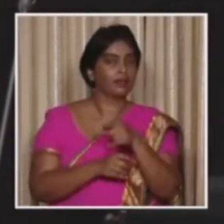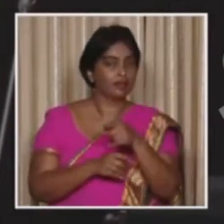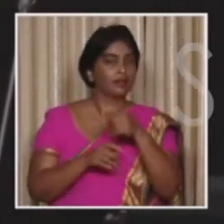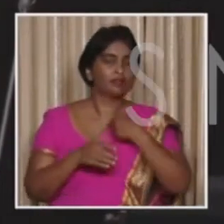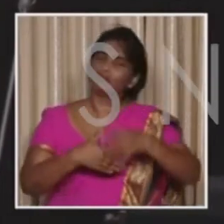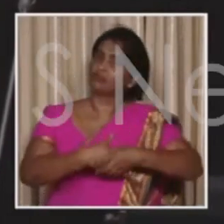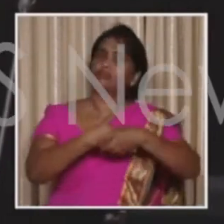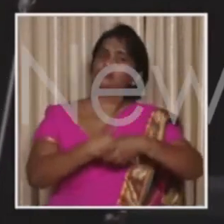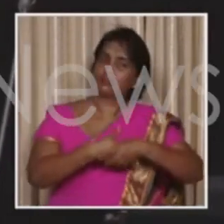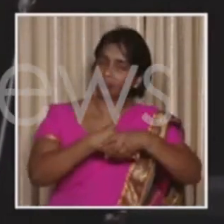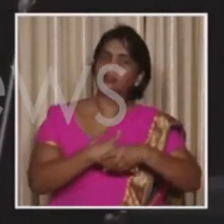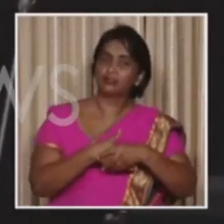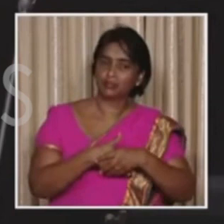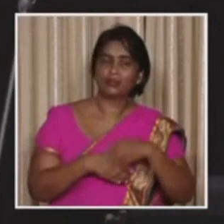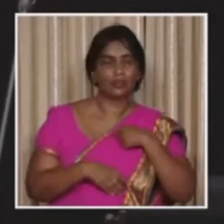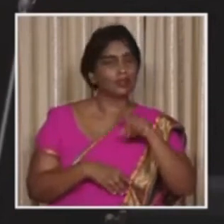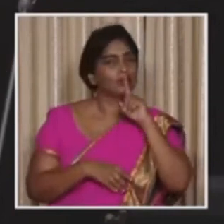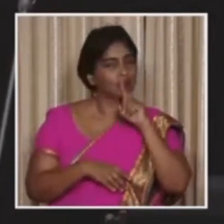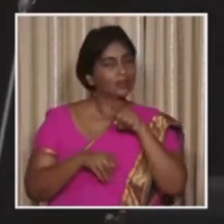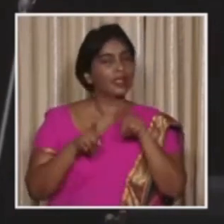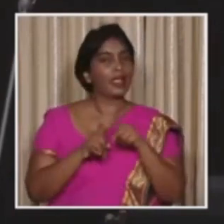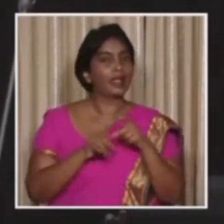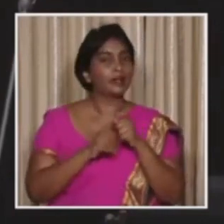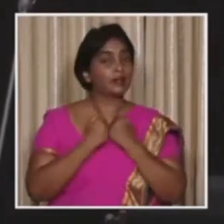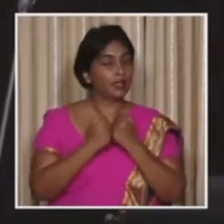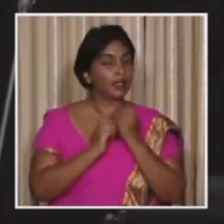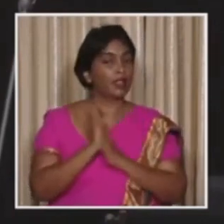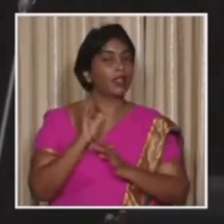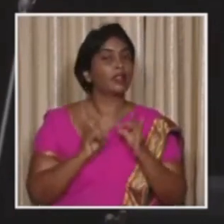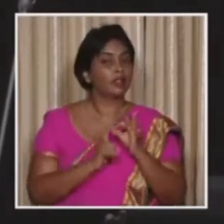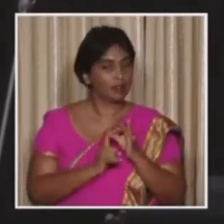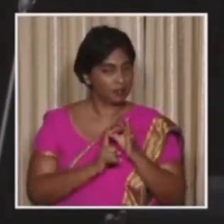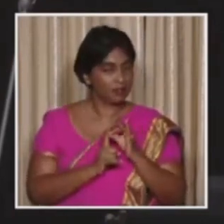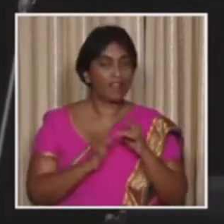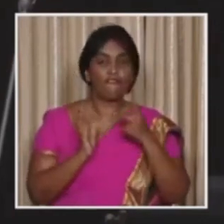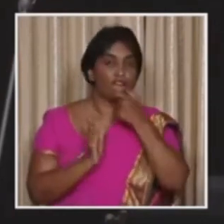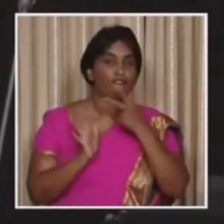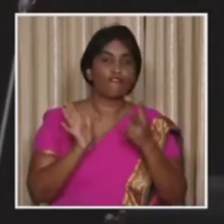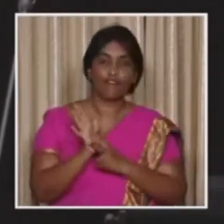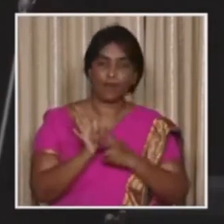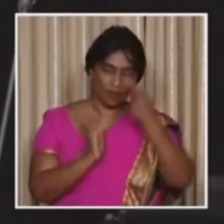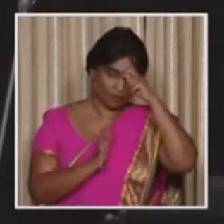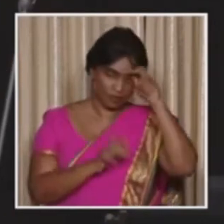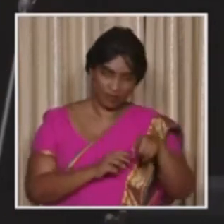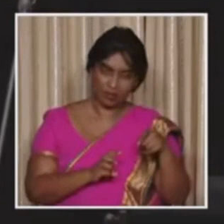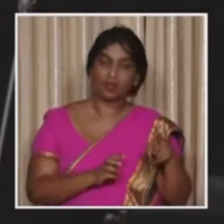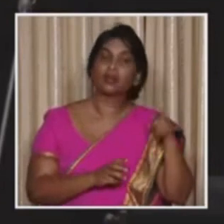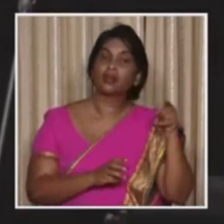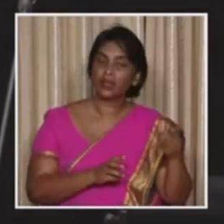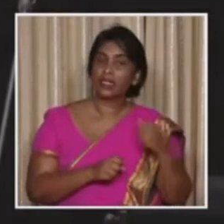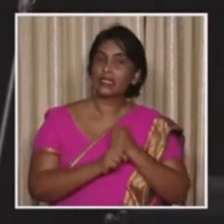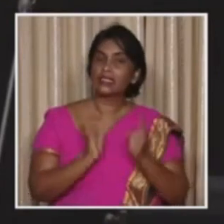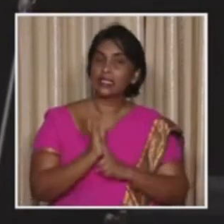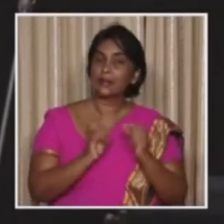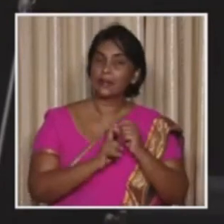අපි සුබපතනවා. මම අපි සුබපතනවා දල සලහ පෙරුම මැතිතුමාලට, විමල් වීරවංශ මැතිතුමාලට, මේ ජීඑල්